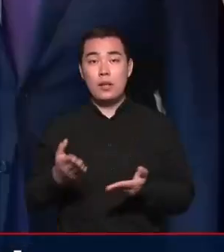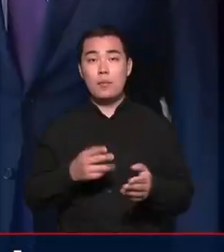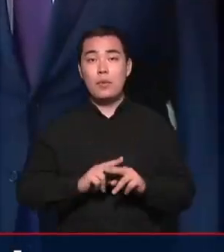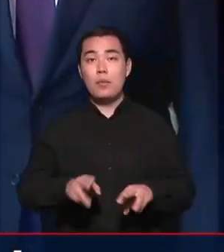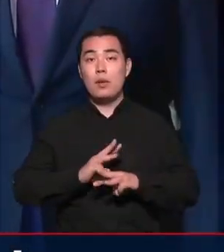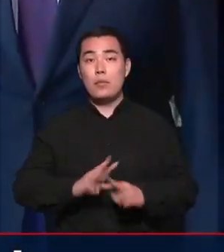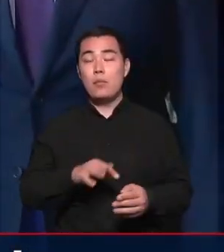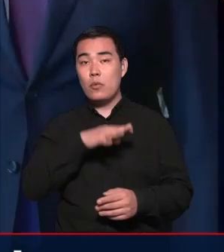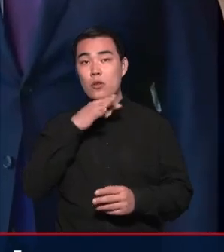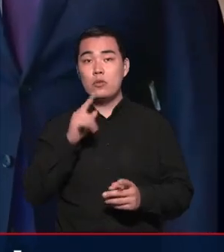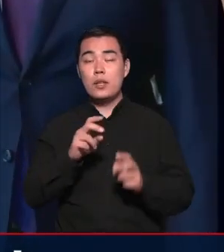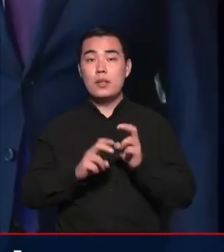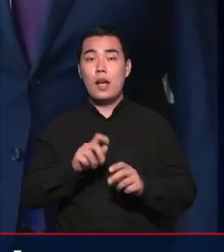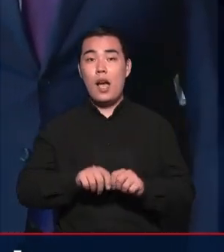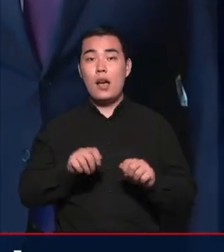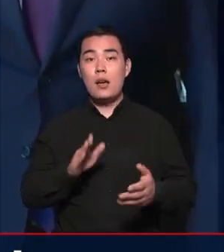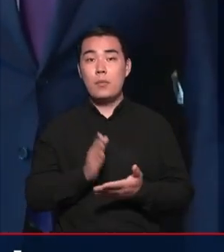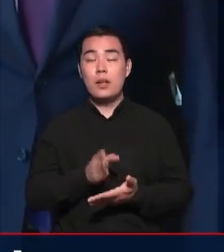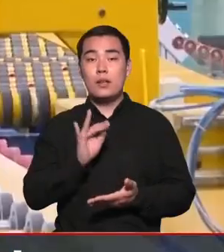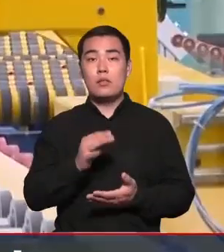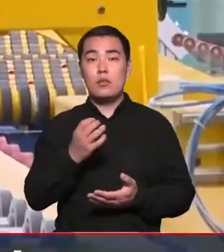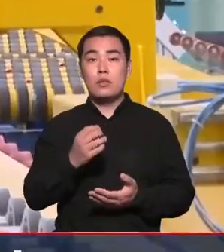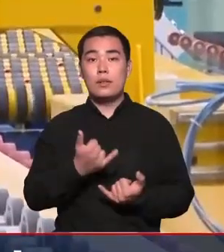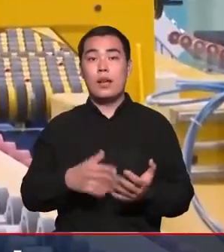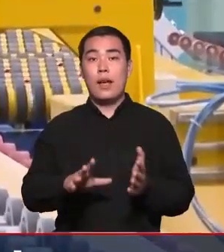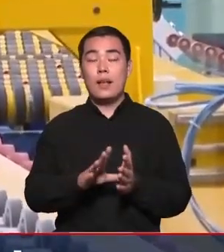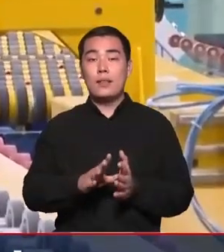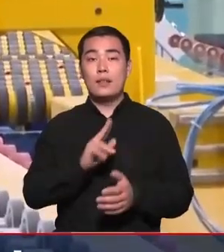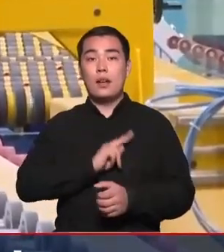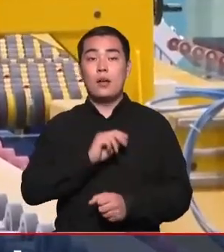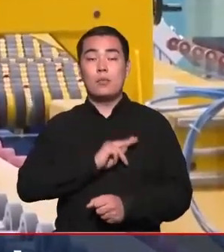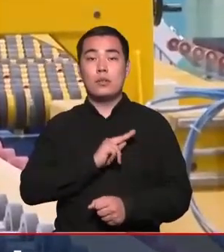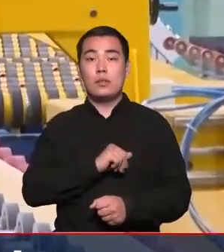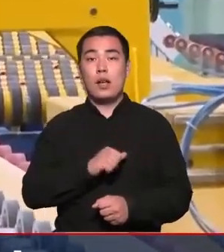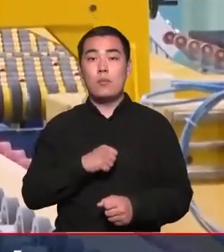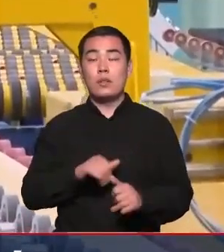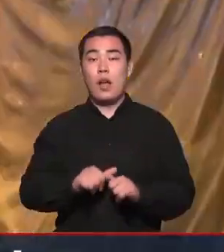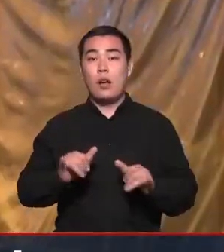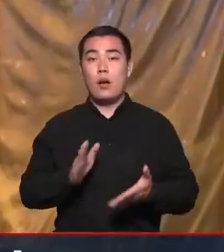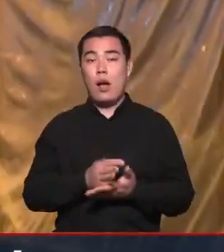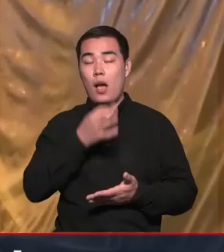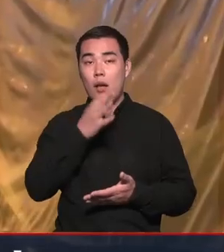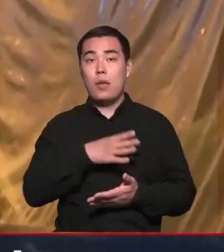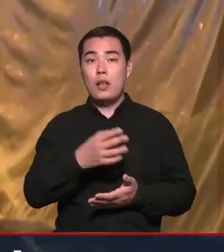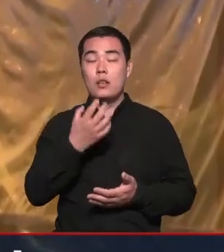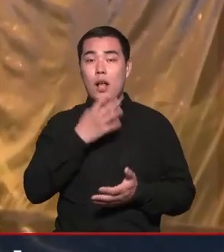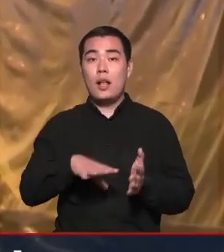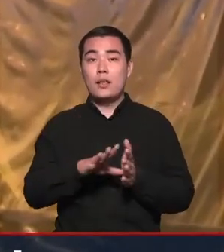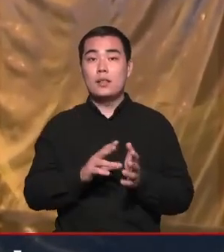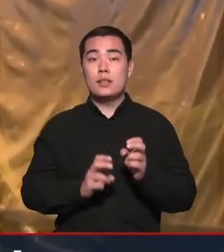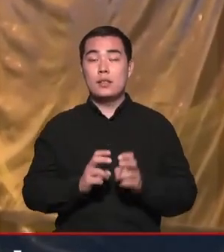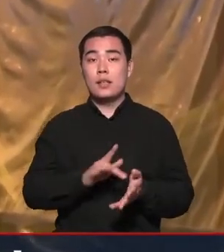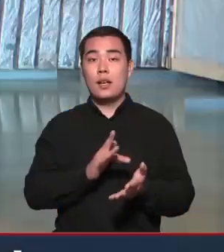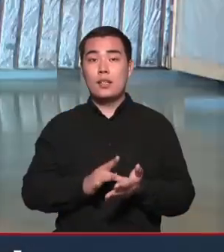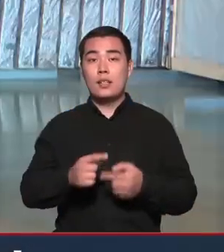елімізде көптеген өндіріс ошағы ашылып жатқанын және соған орай электр қуатына сұраныс артатынын айтты. Жылу электр орталығының құрылысы